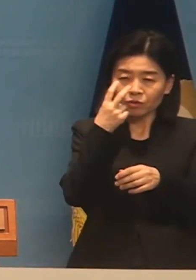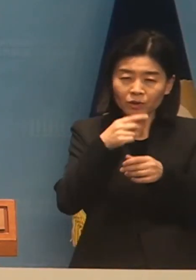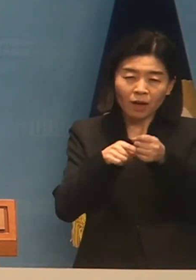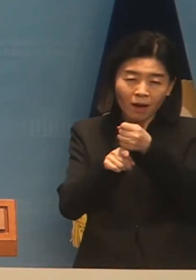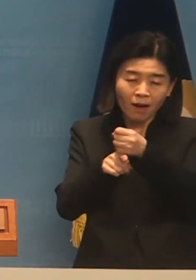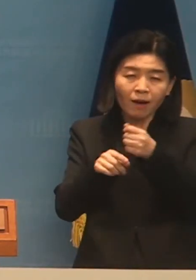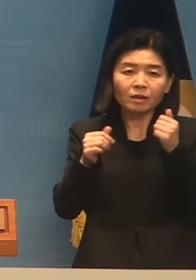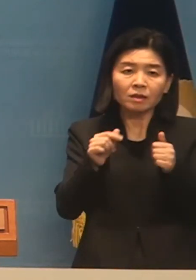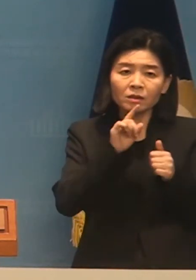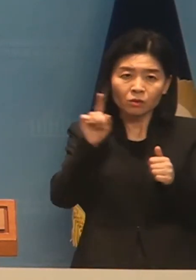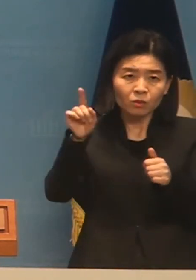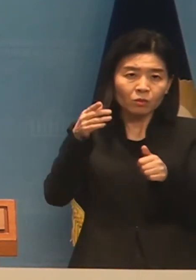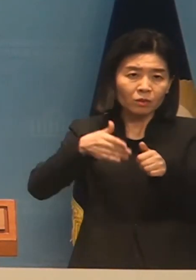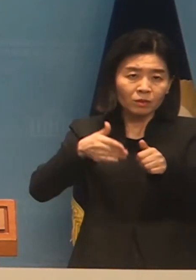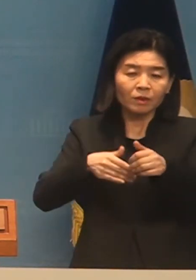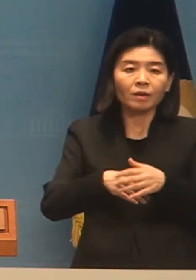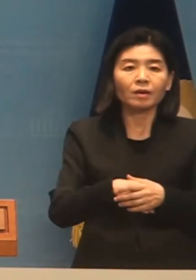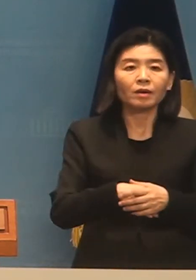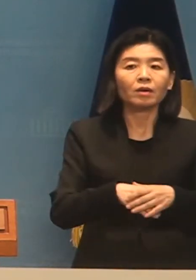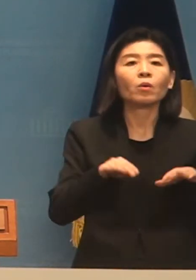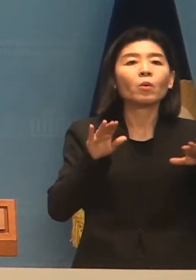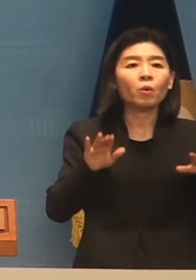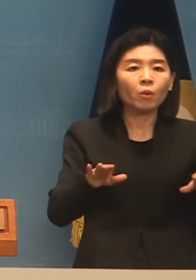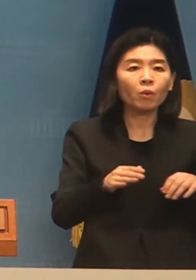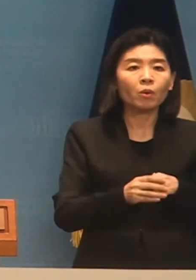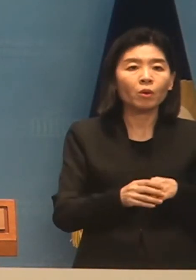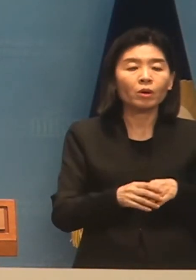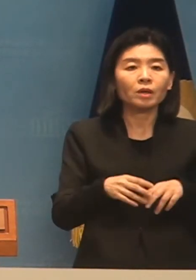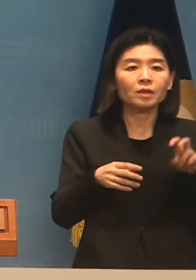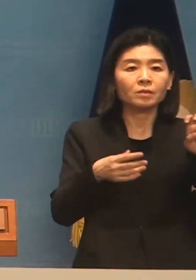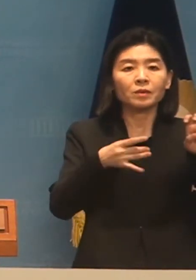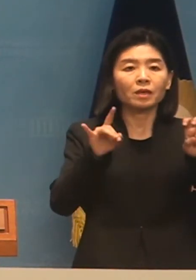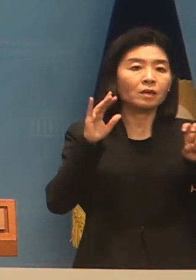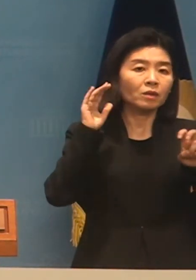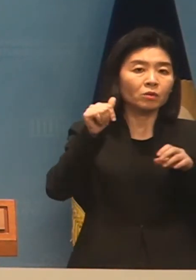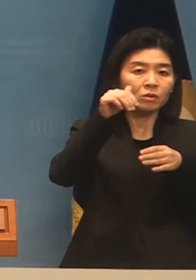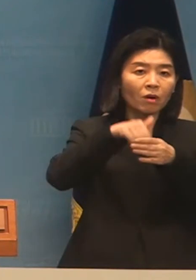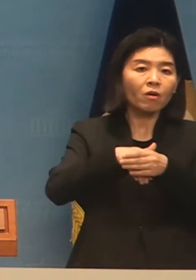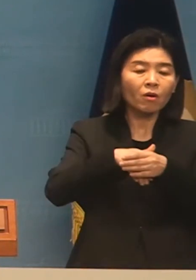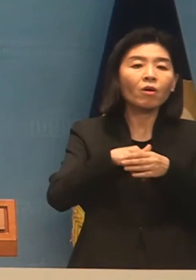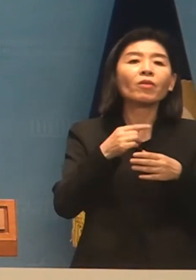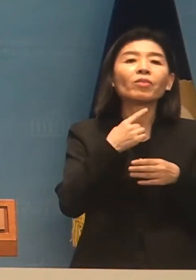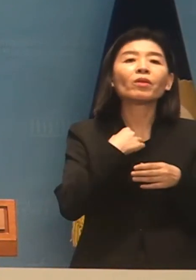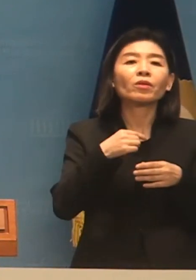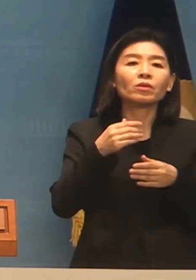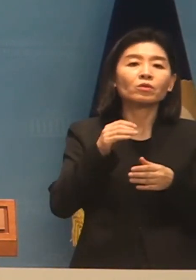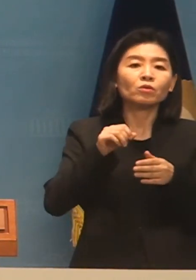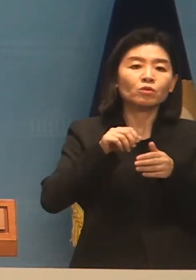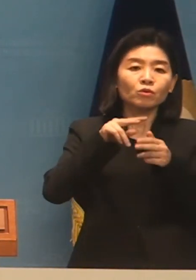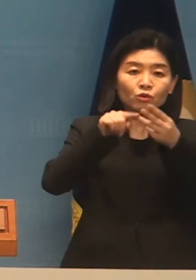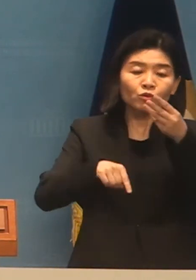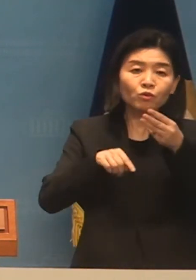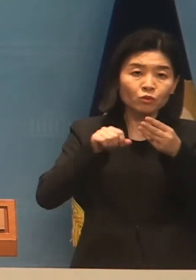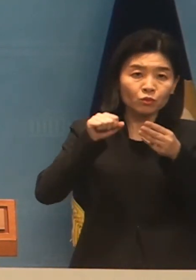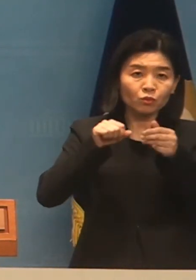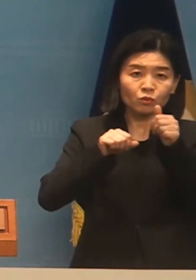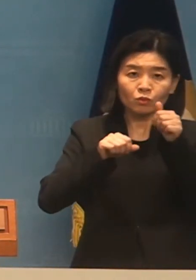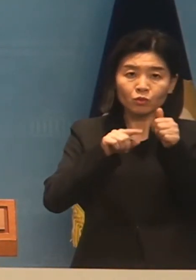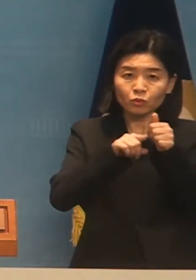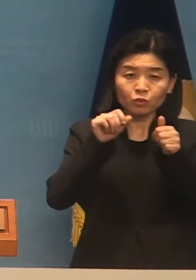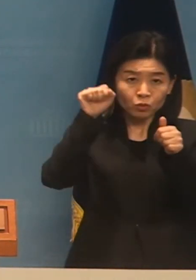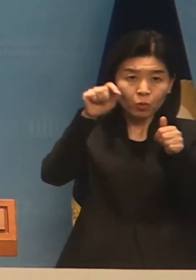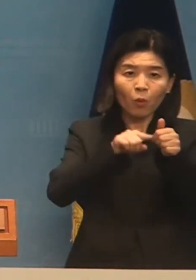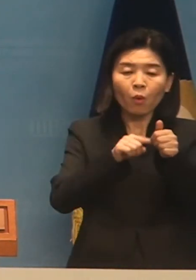수사하고 기소하기 바랍니다. 그런 의미에서 금일 20대 대선 윤석열 후보가 공직선거법을 위반한 혐의들에